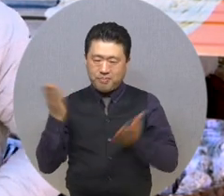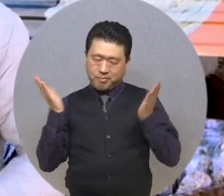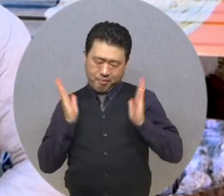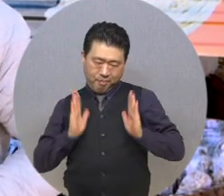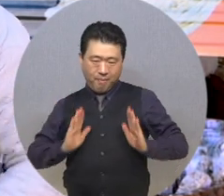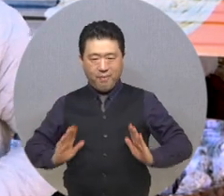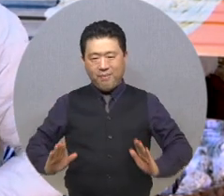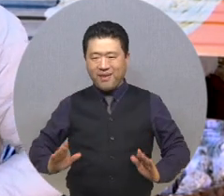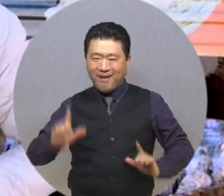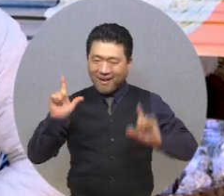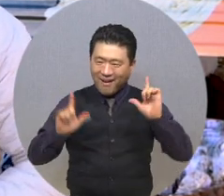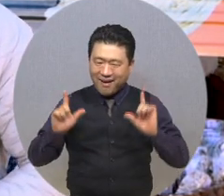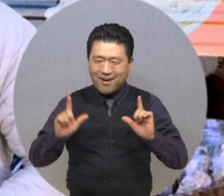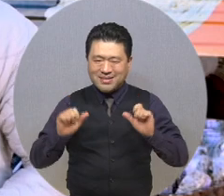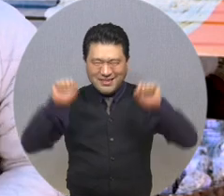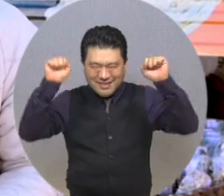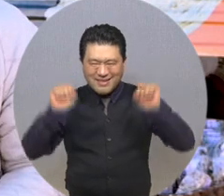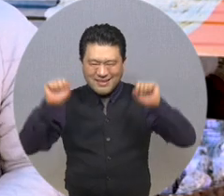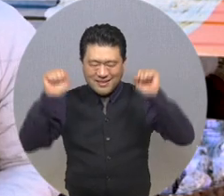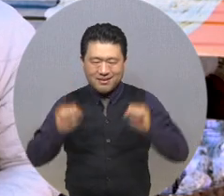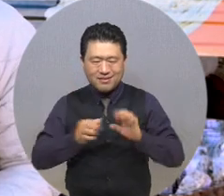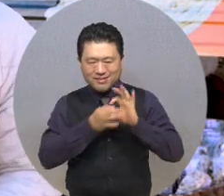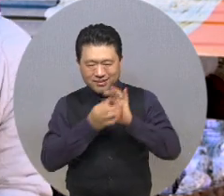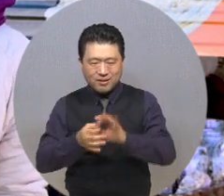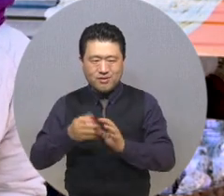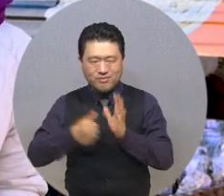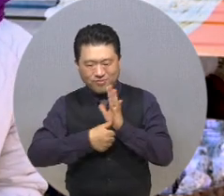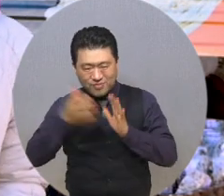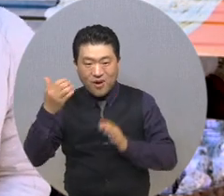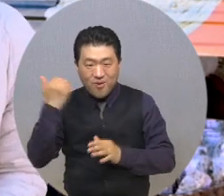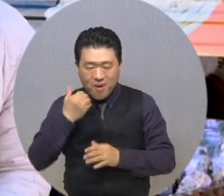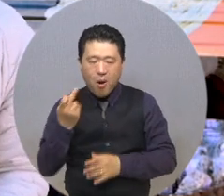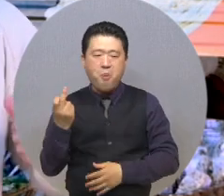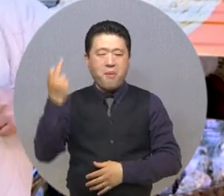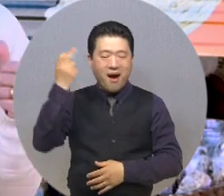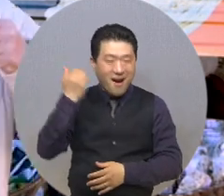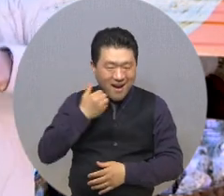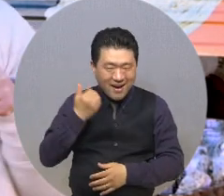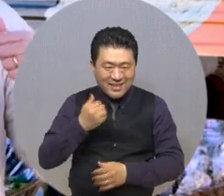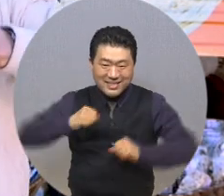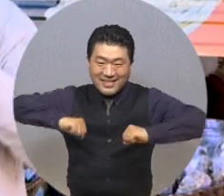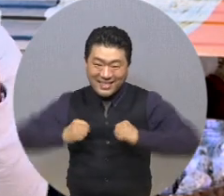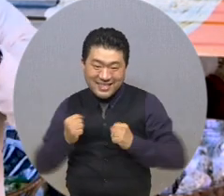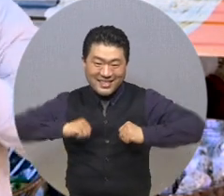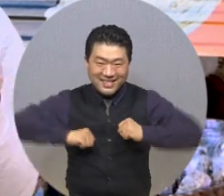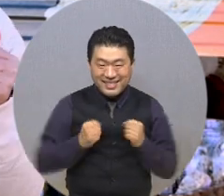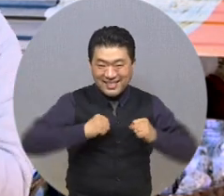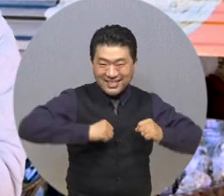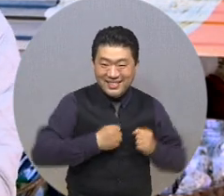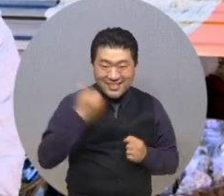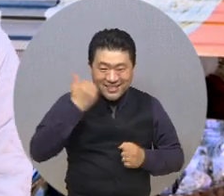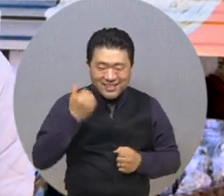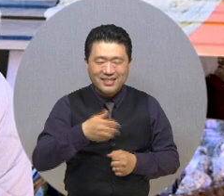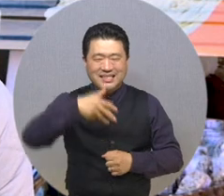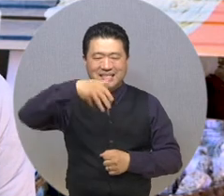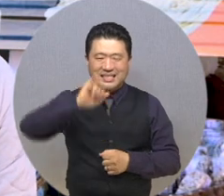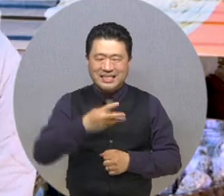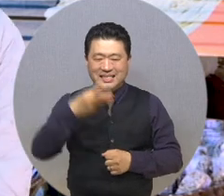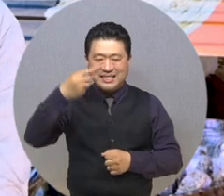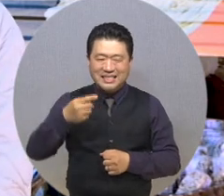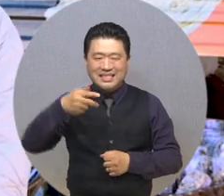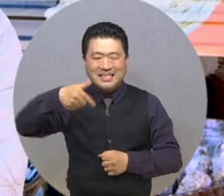관리로 날리고 계신 분입니다. 우리의 전설의 오빠. 띠디디디디디. 7대기로,